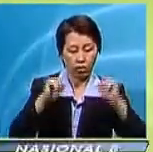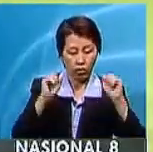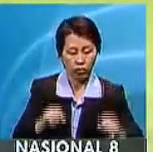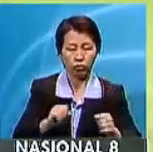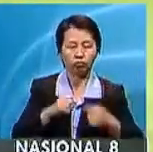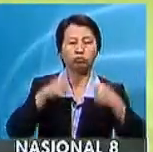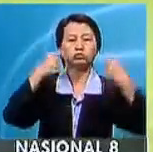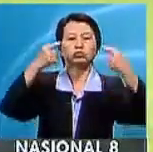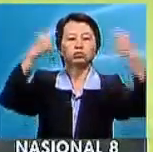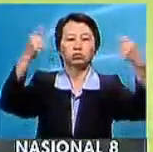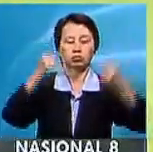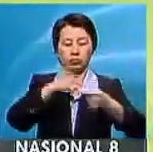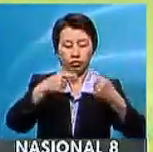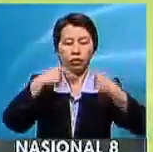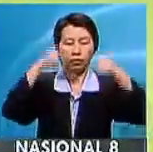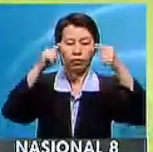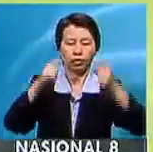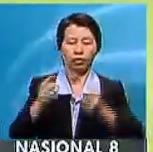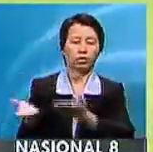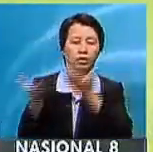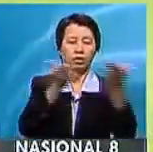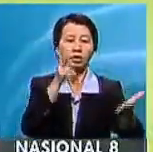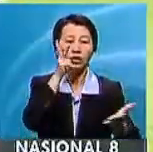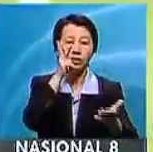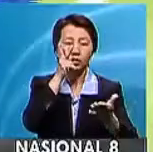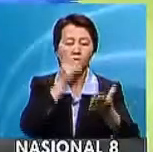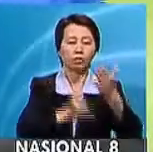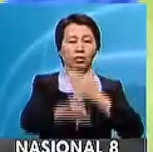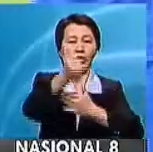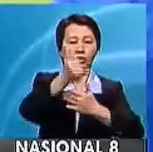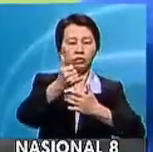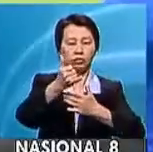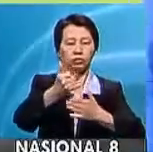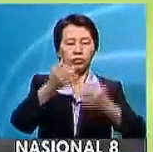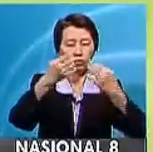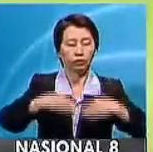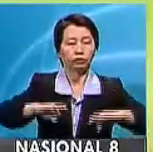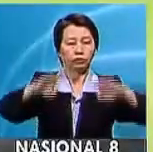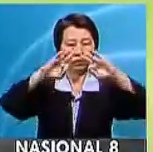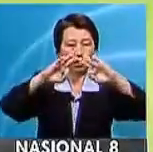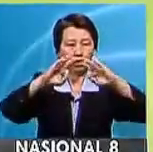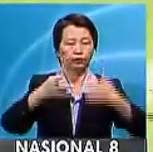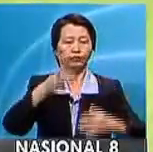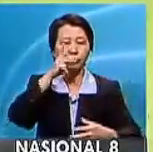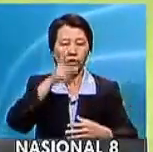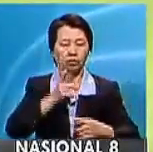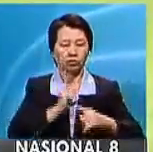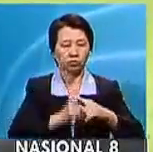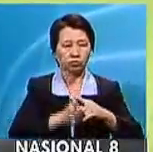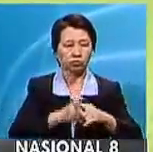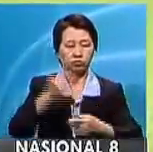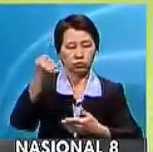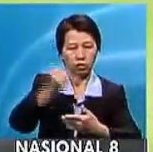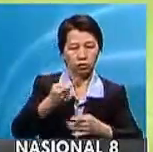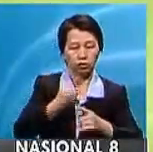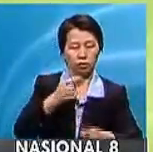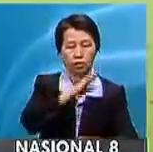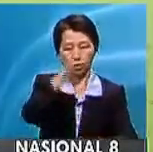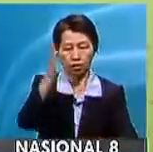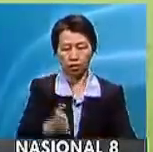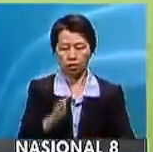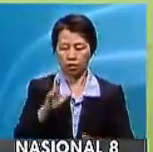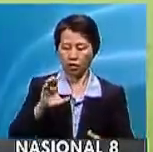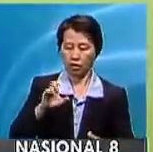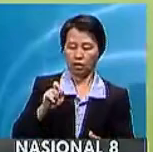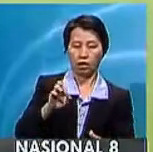membuahkan hasil apabila berjaya membawa Kedah ke mara ke final Piala Malaysia musim ini. Kedah juga telah mengikat penyerang import dari Brazil, Carlos